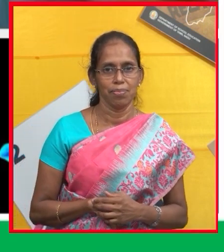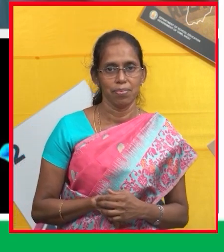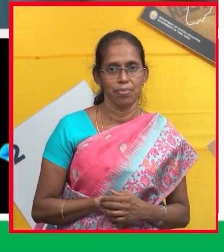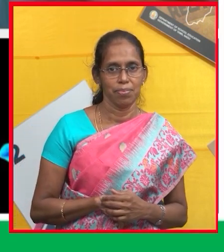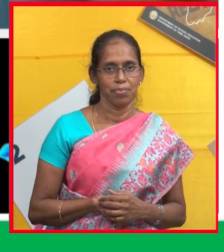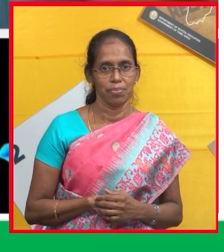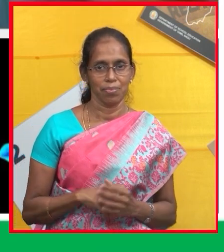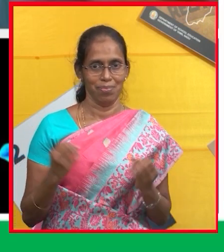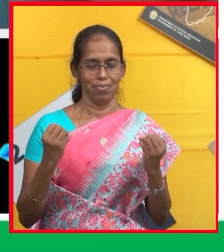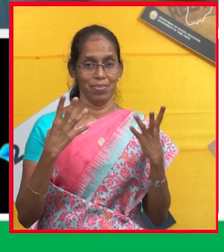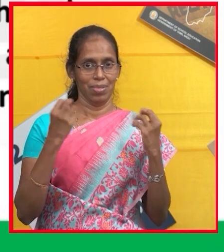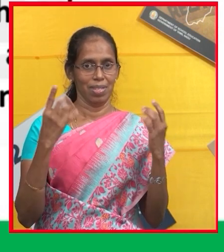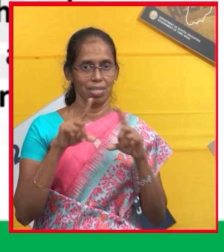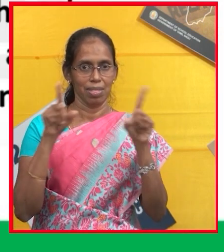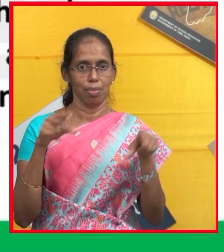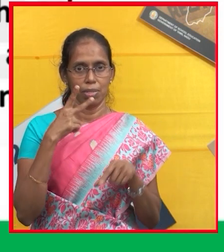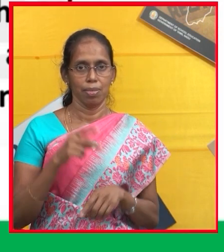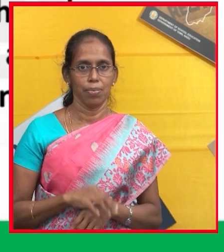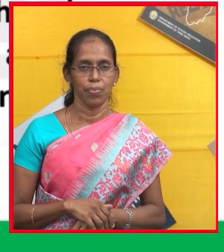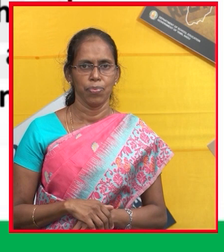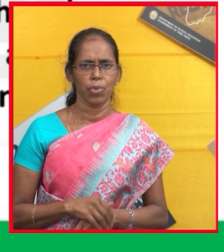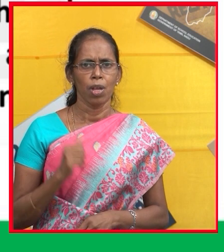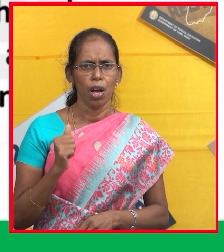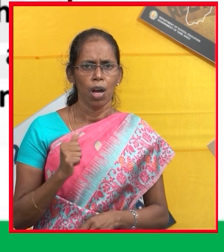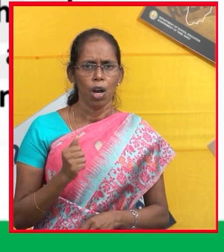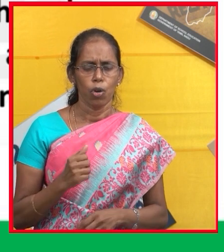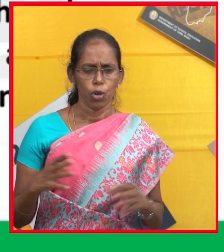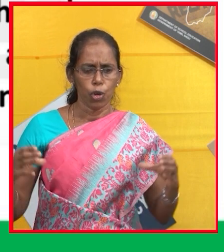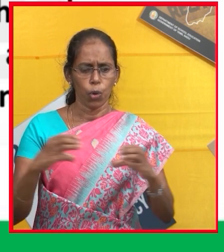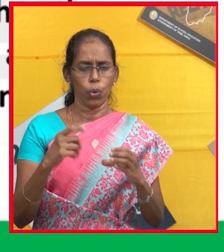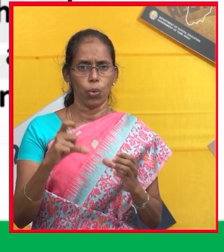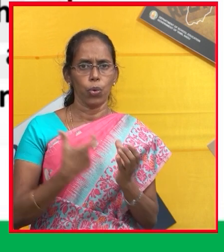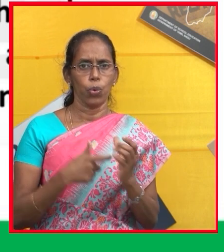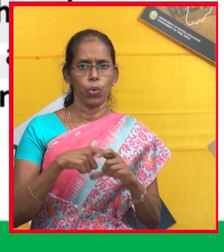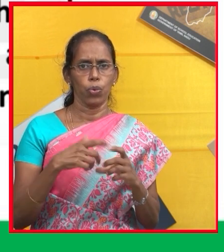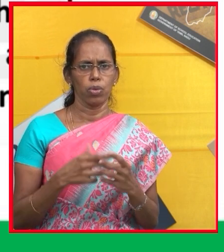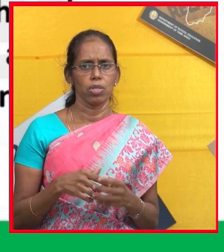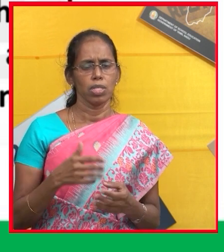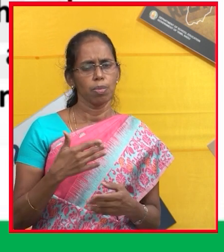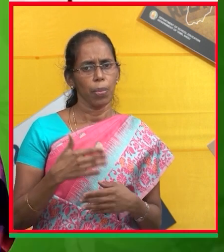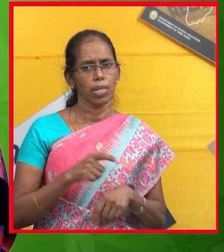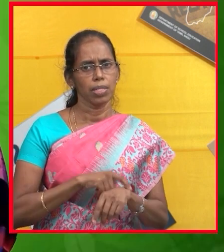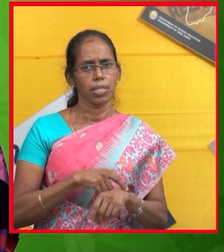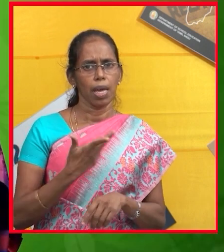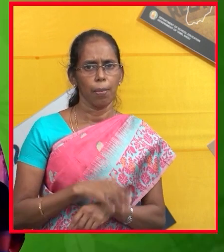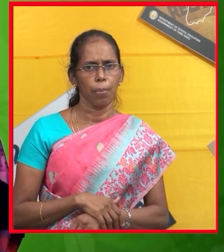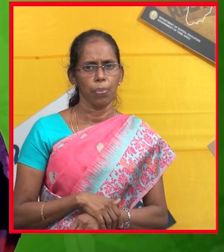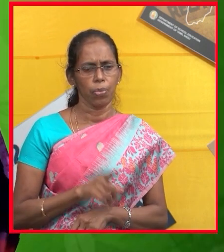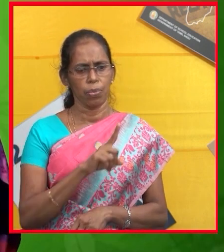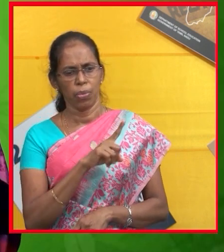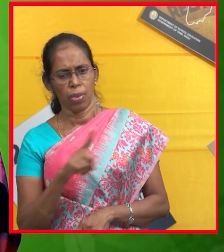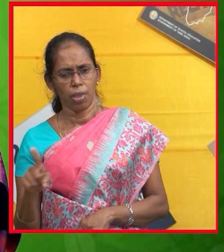அந்த லைட் எமிஷன். நெக்ஸ்ட் கொஸ்டின் கேட்குறாங்க. ஹவு டிட் யுவர் க்ரூ ஸ்பெண்ட் டைம் டீப் இன் த சீ? சரி,